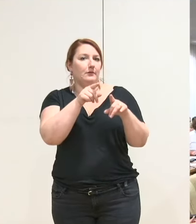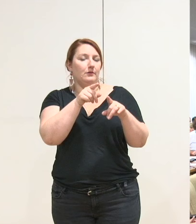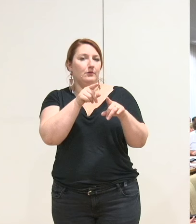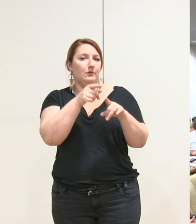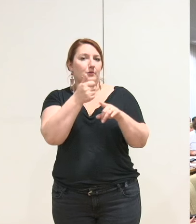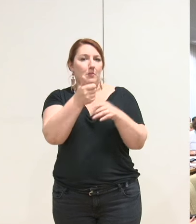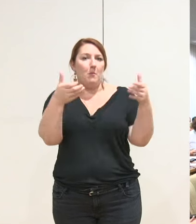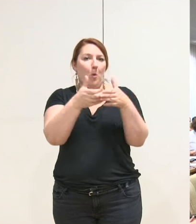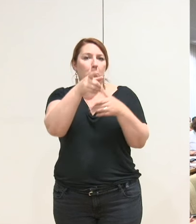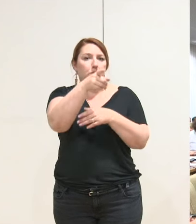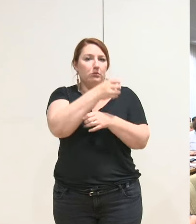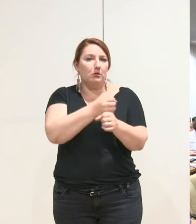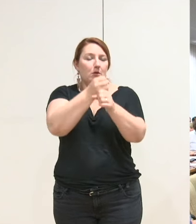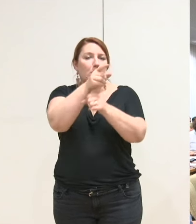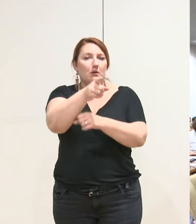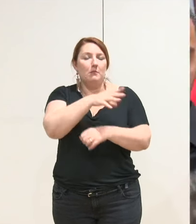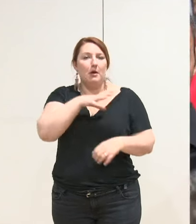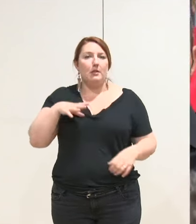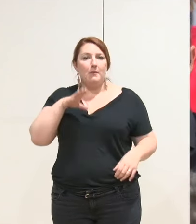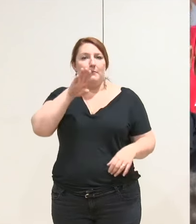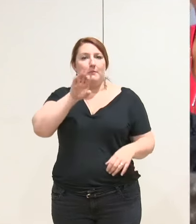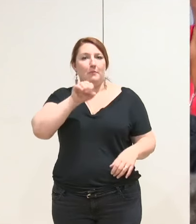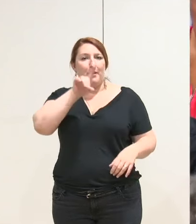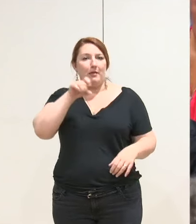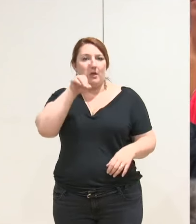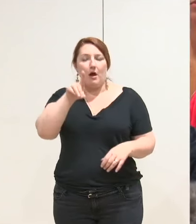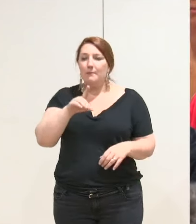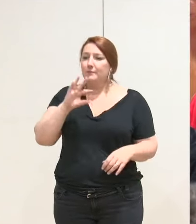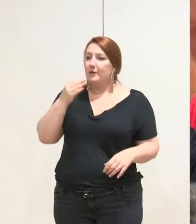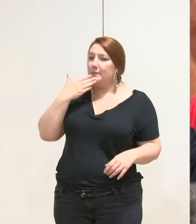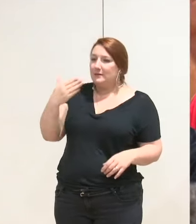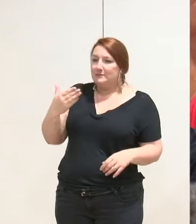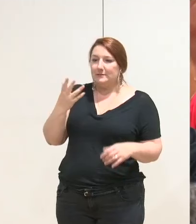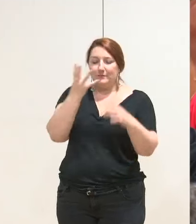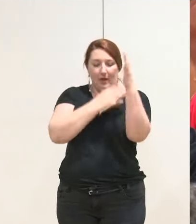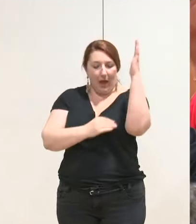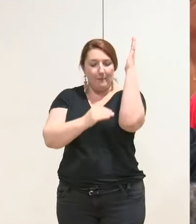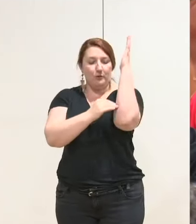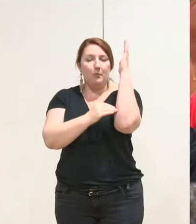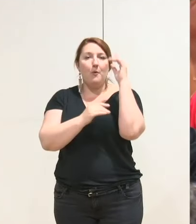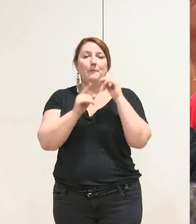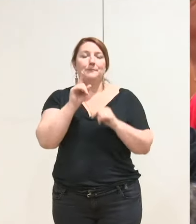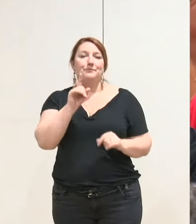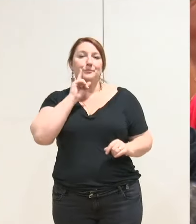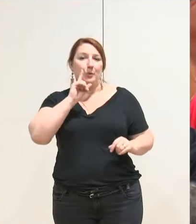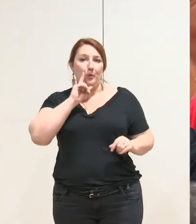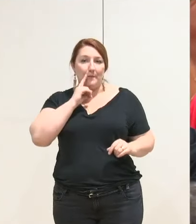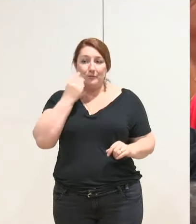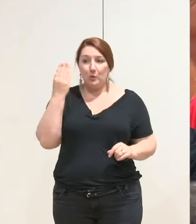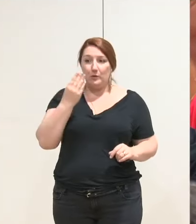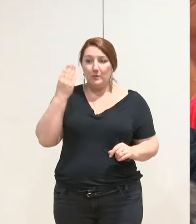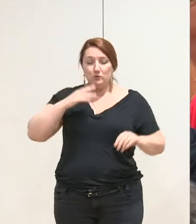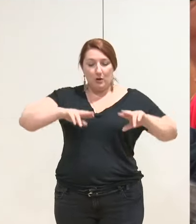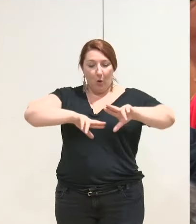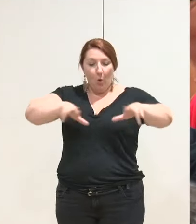merci en fait il nous faut dans cet amendement approuver un